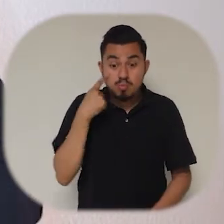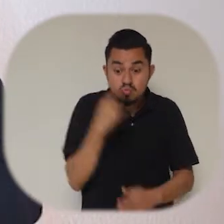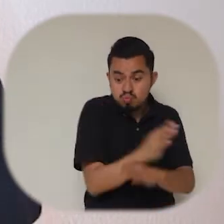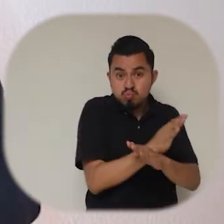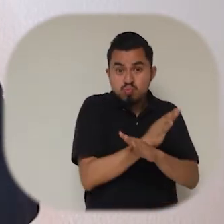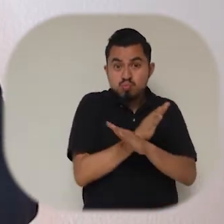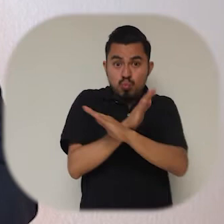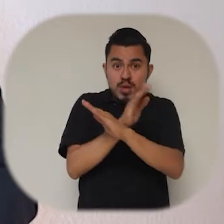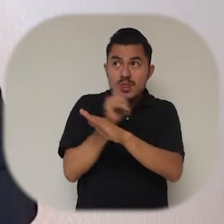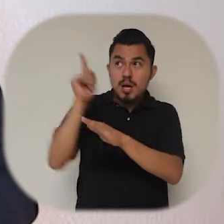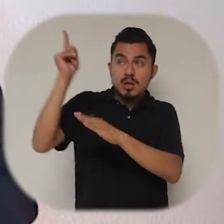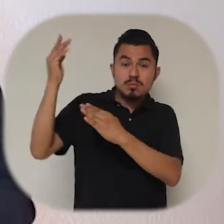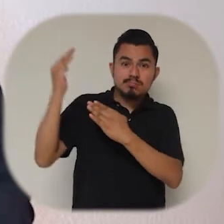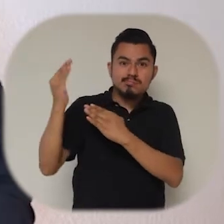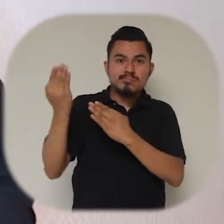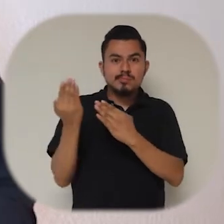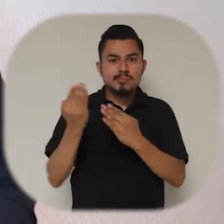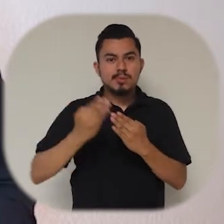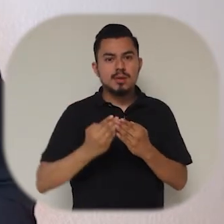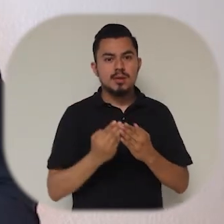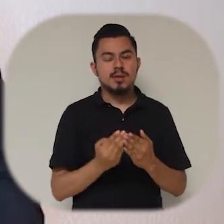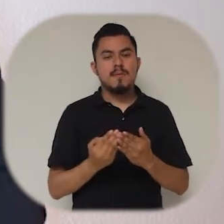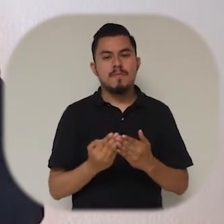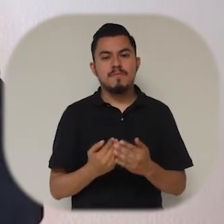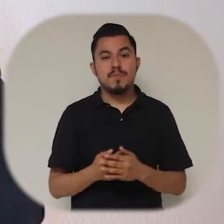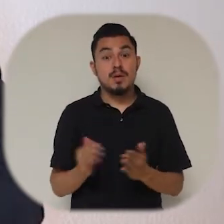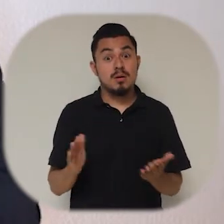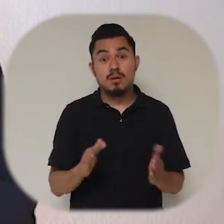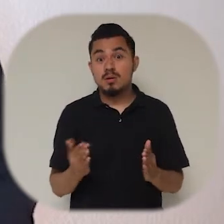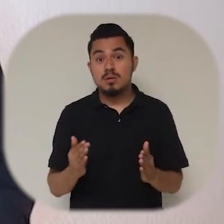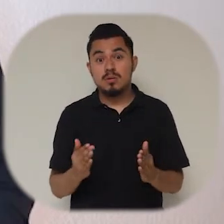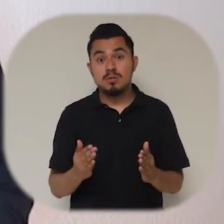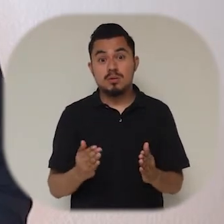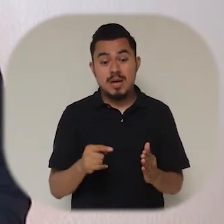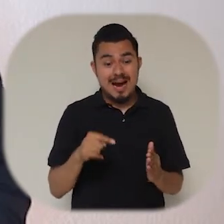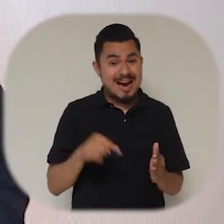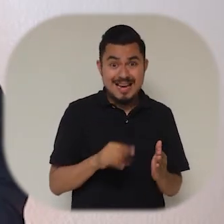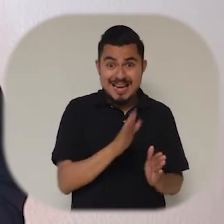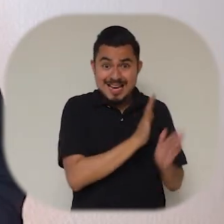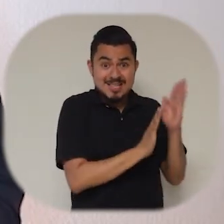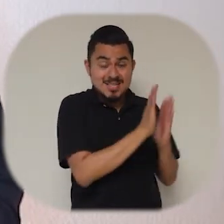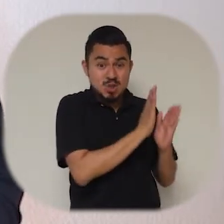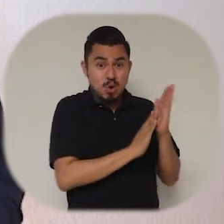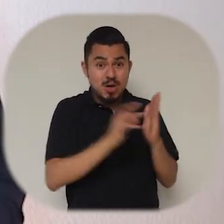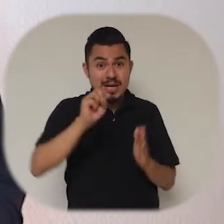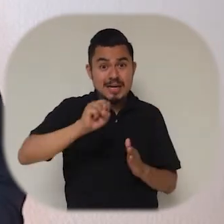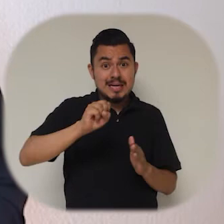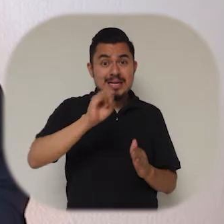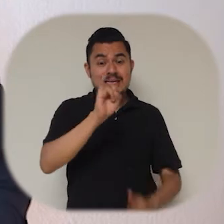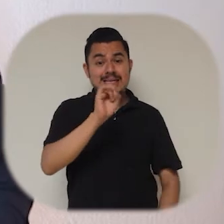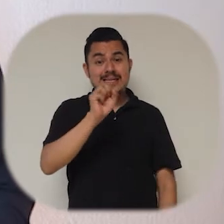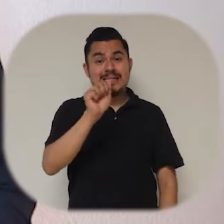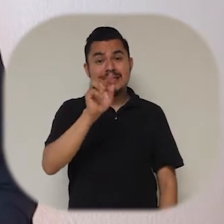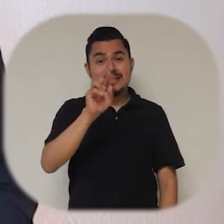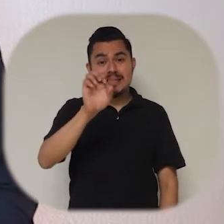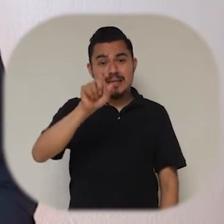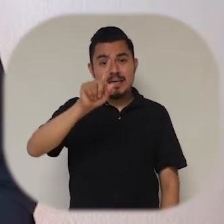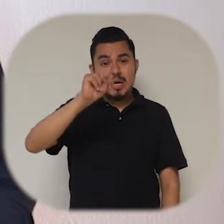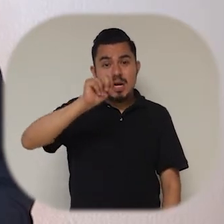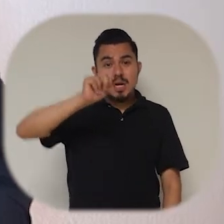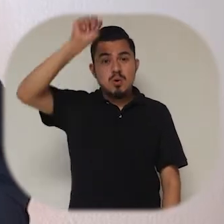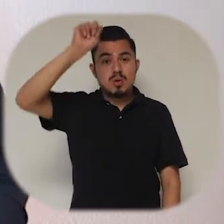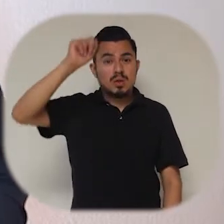됩니다. 이게 북이스라엘의 출발입니다. 이 여로보암이. 그런데 여로보암의